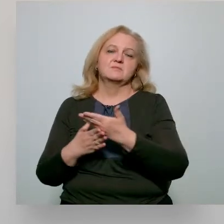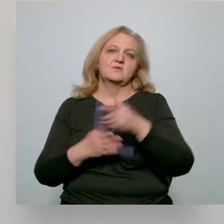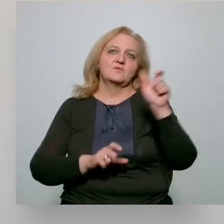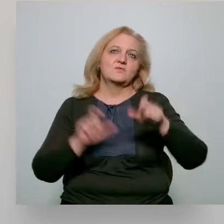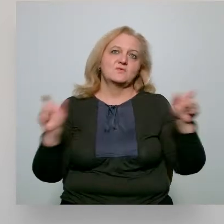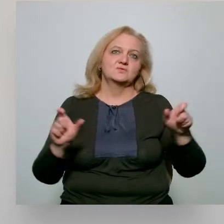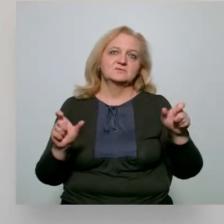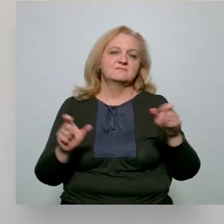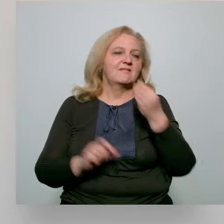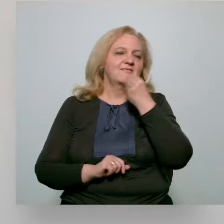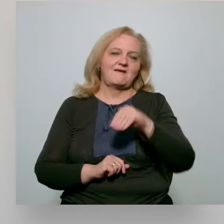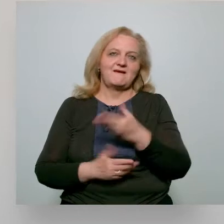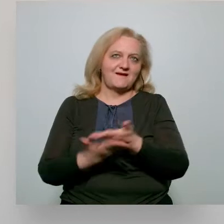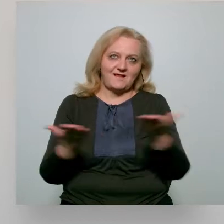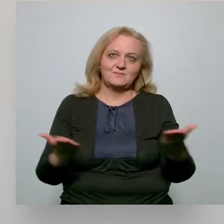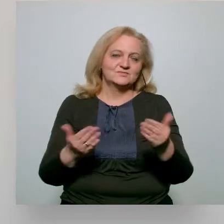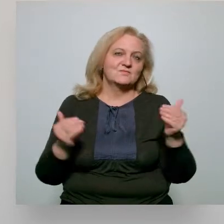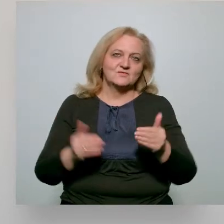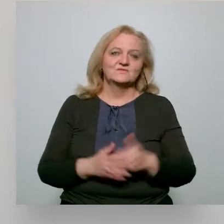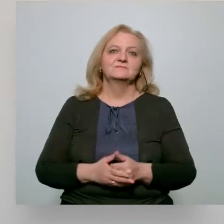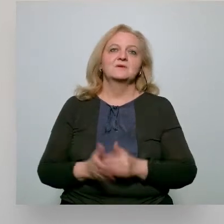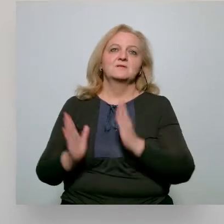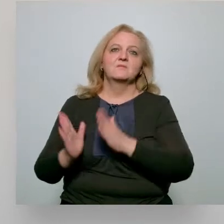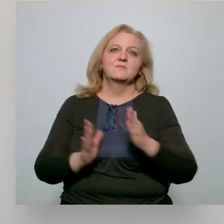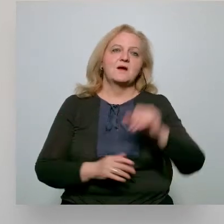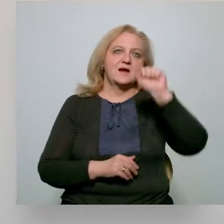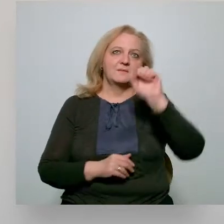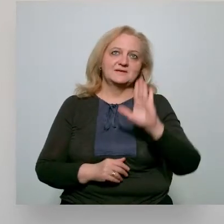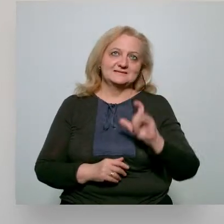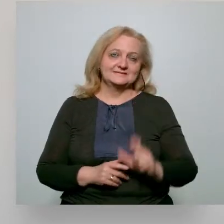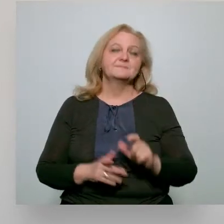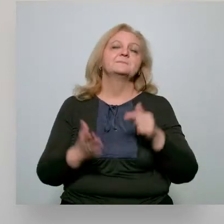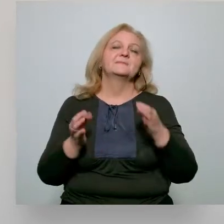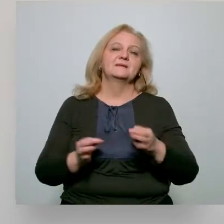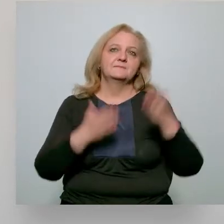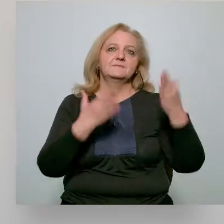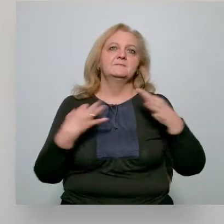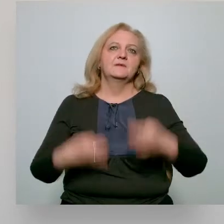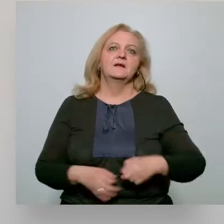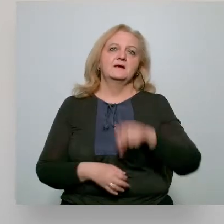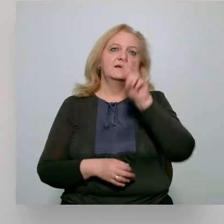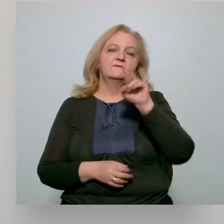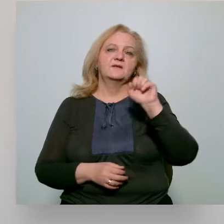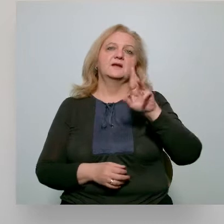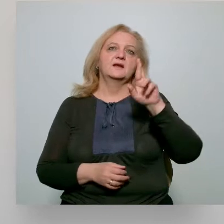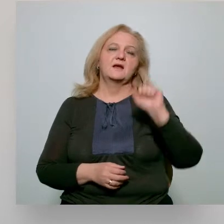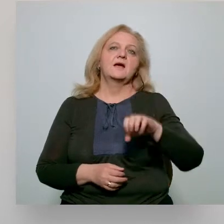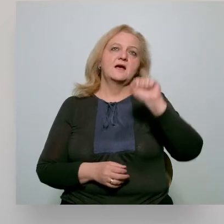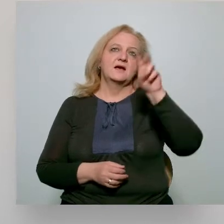dyskusji, chyba najlepsze z możliwych. I w kolejności alfabetycznej są z nami pani Wira Achajewa,